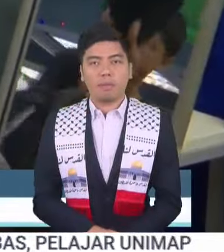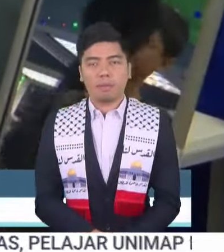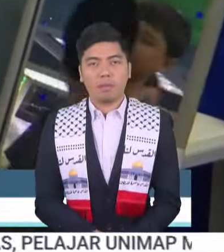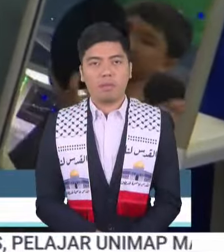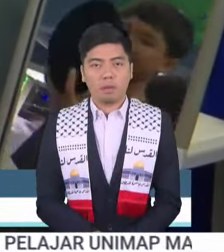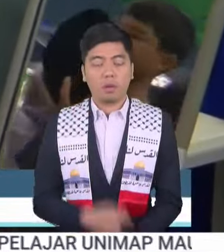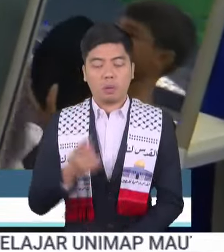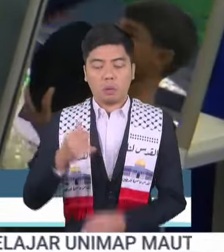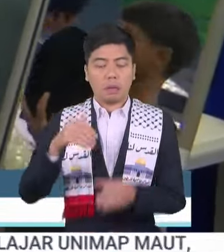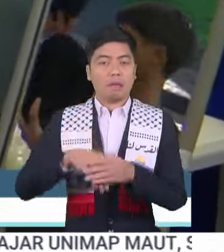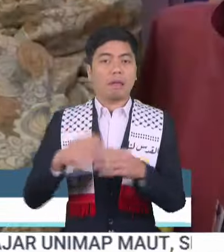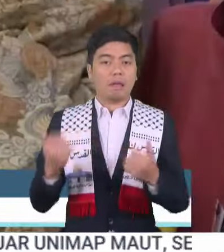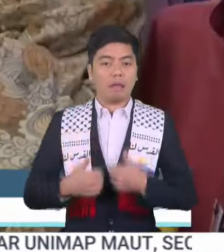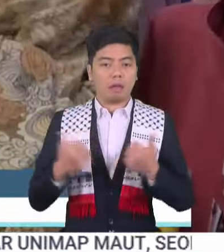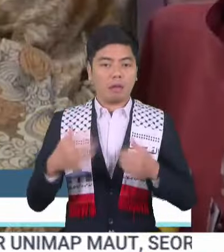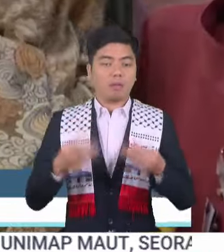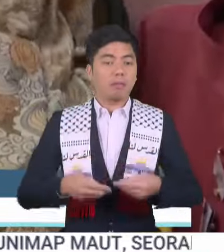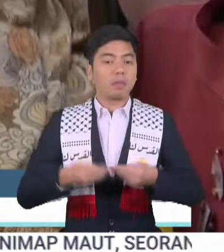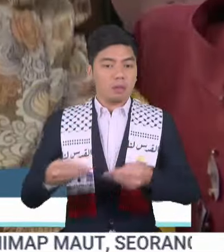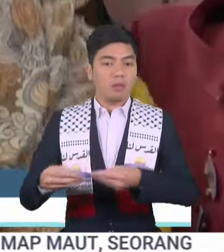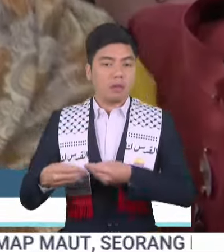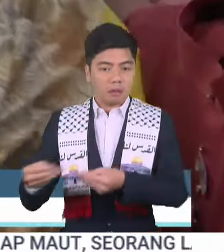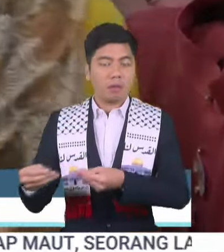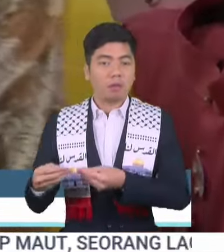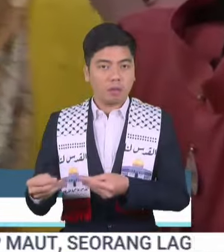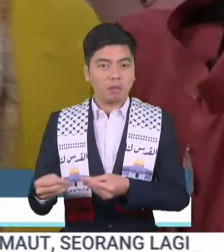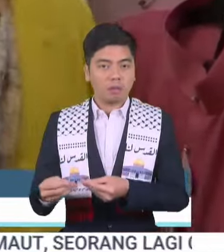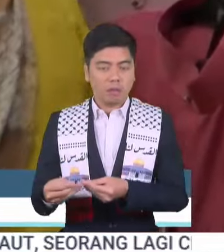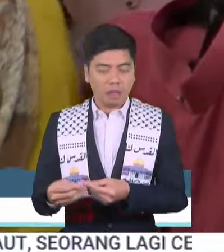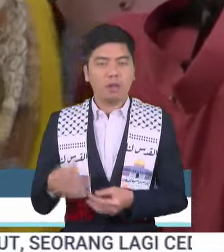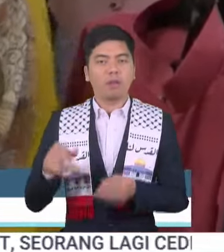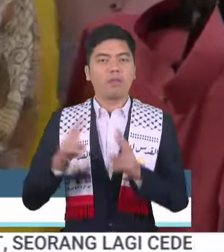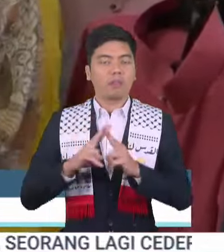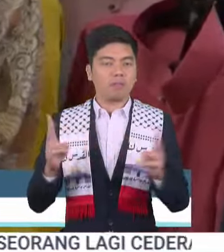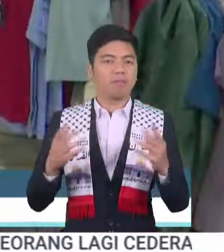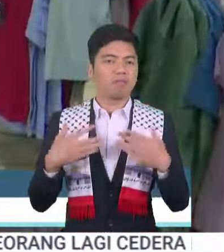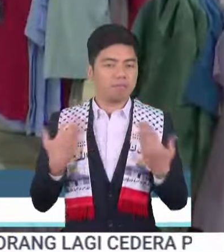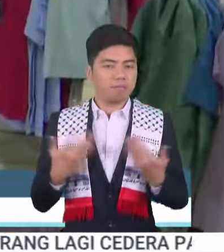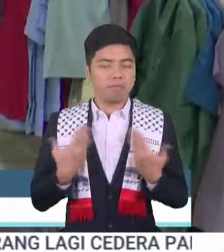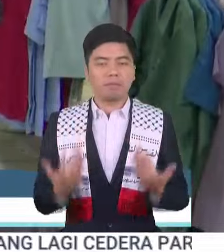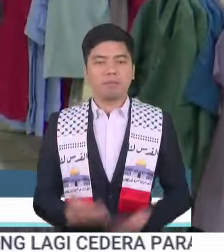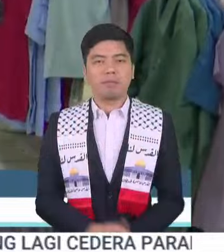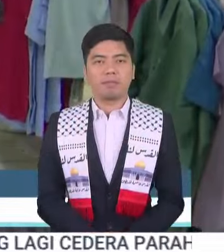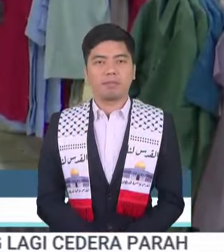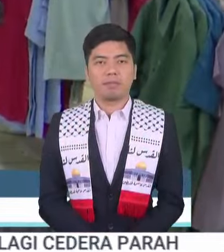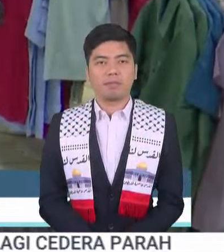Sumbangan duit raya turut diberi kepada penerima dan program seperti ini sangat dihargai.